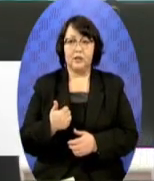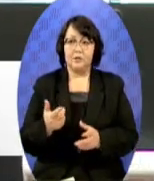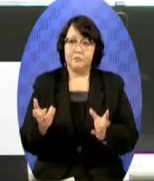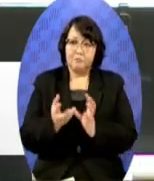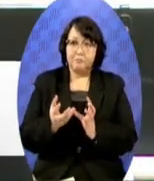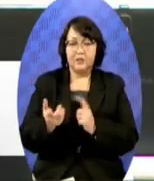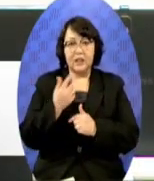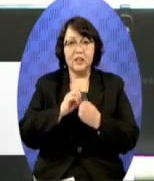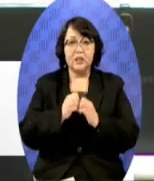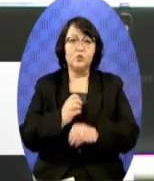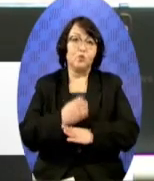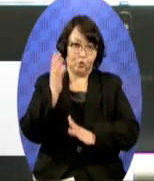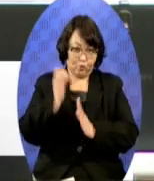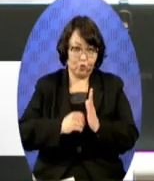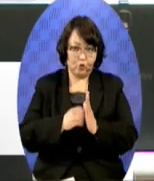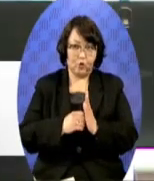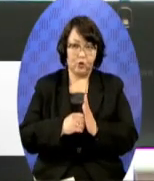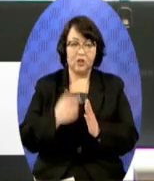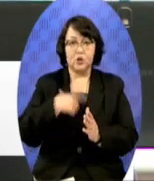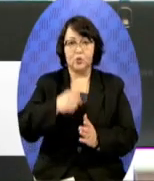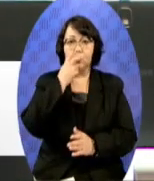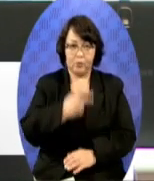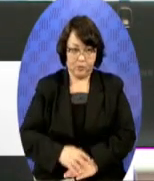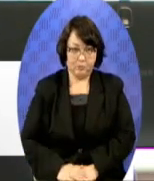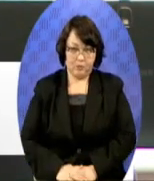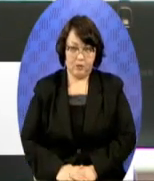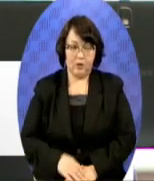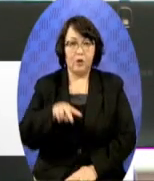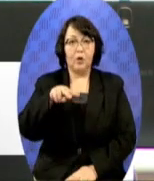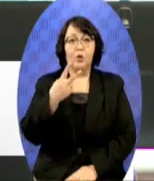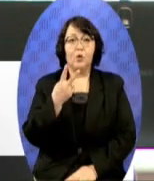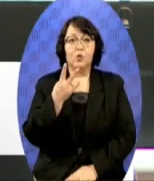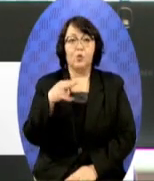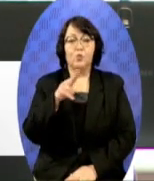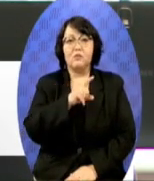хийж дуусгах нь зүйтэй гэж гишүүд утсан. За Лүндэ Жанцэн